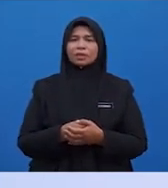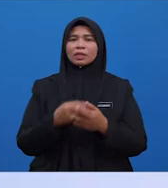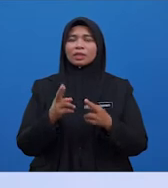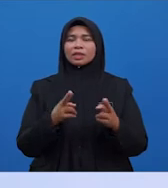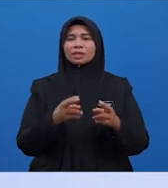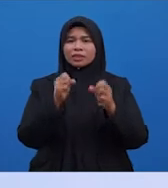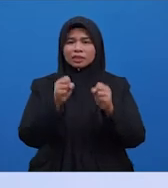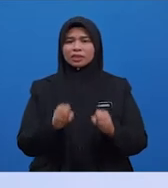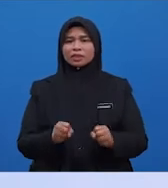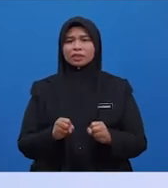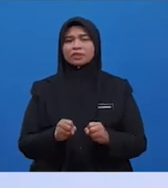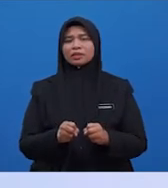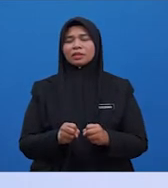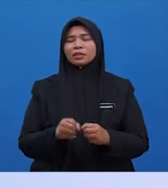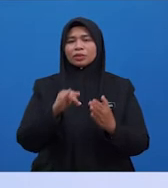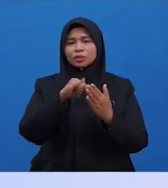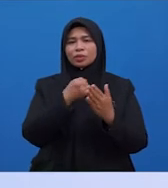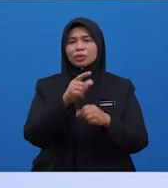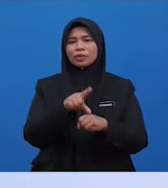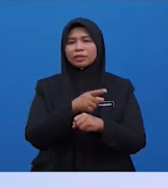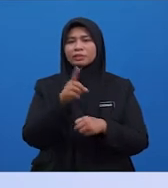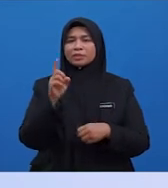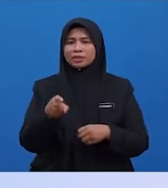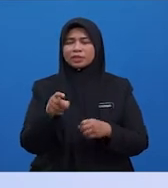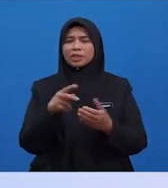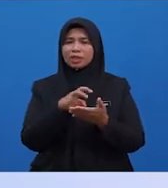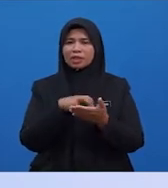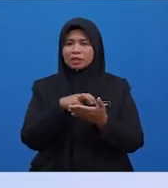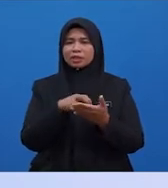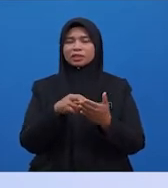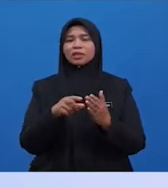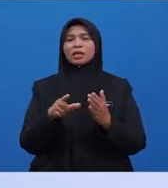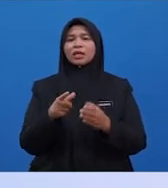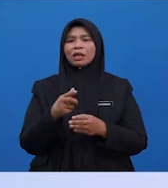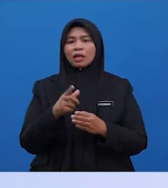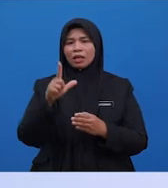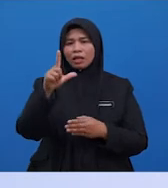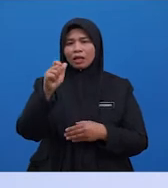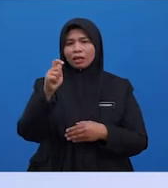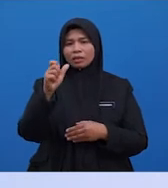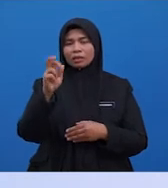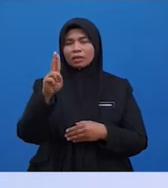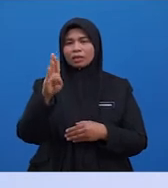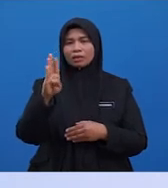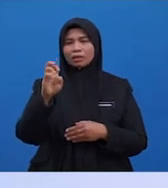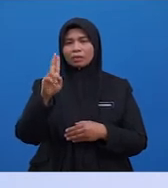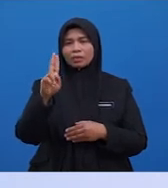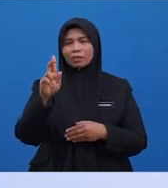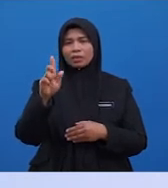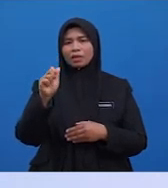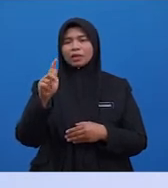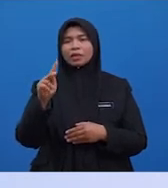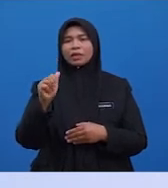Merangka strategi. Jurulatih mesti mengkaji latar belakang atlet, apa rancangan permainan dan